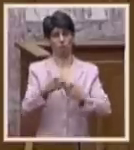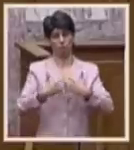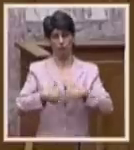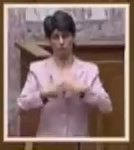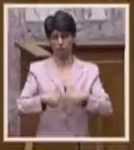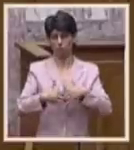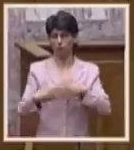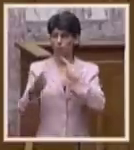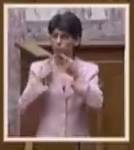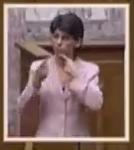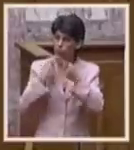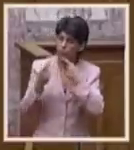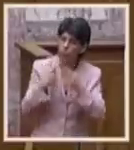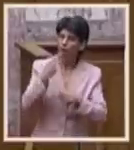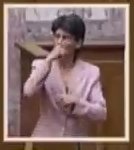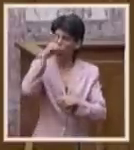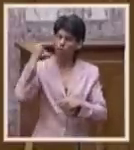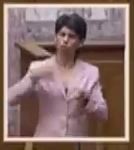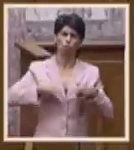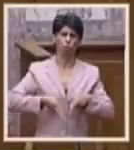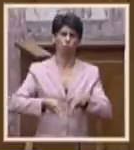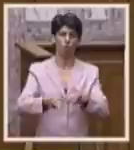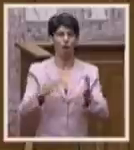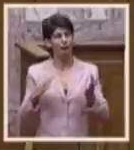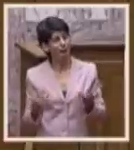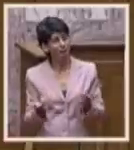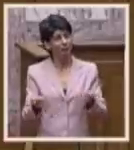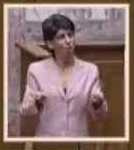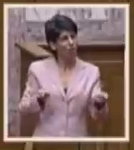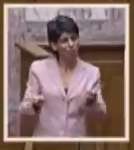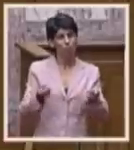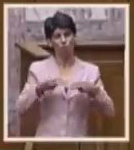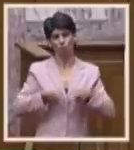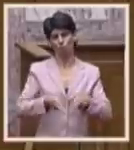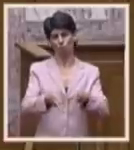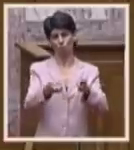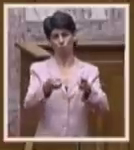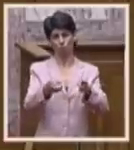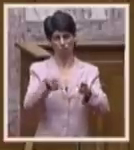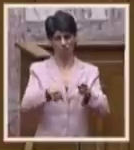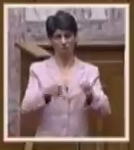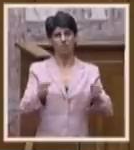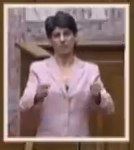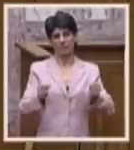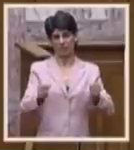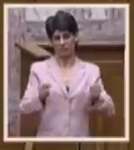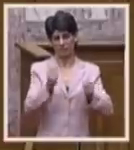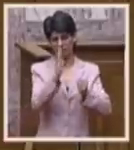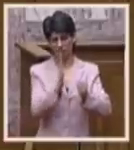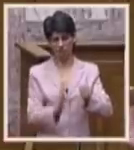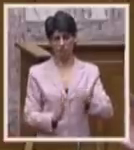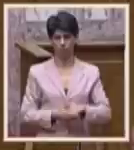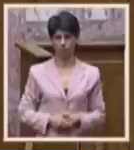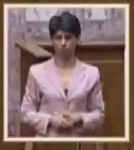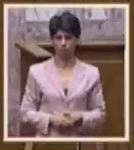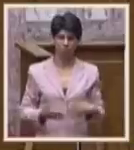και διαπραγματευόμαστε έναν δύσκολο δρόμο αλλά οργανωμένο δρόμο μπροστά στην κρίση. Δεν